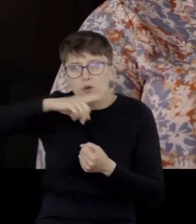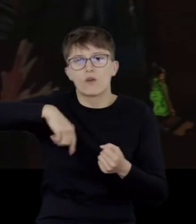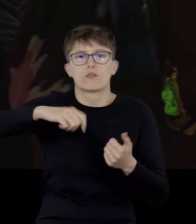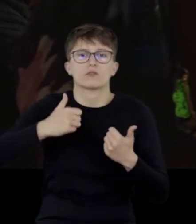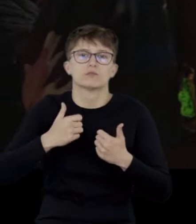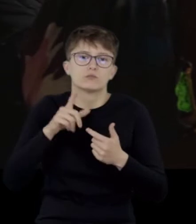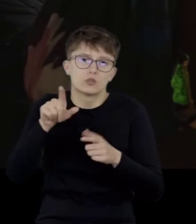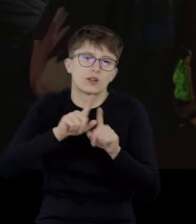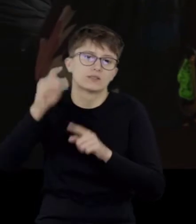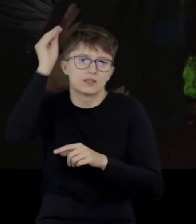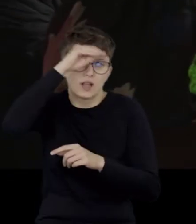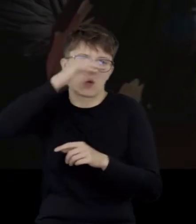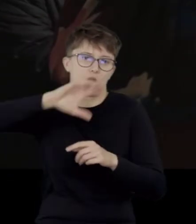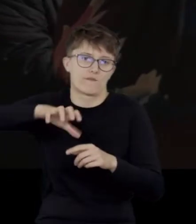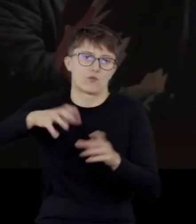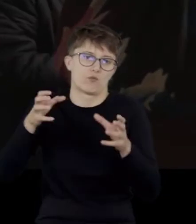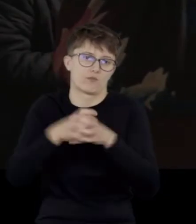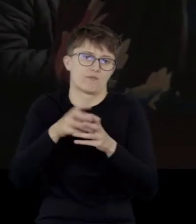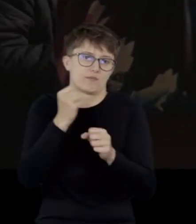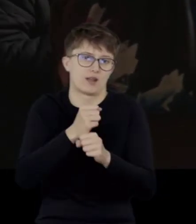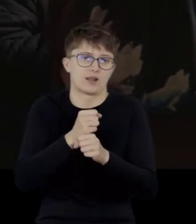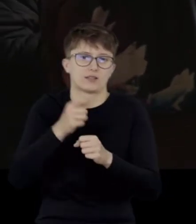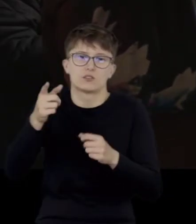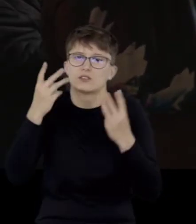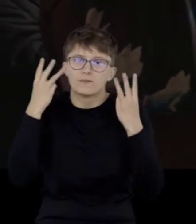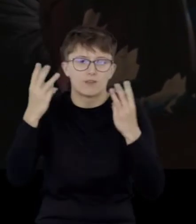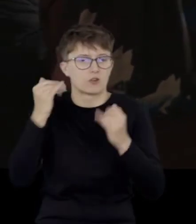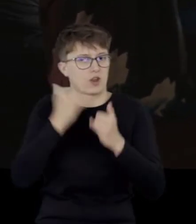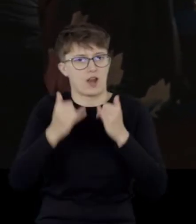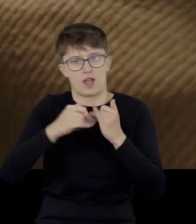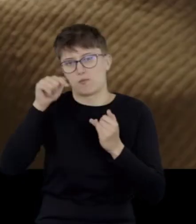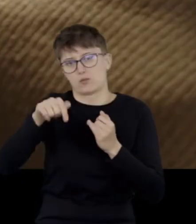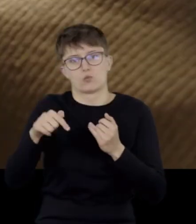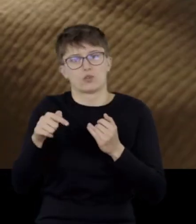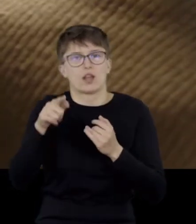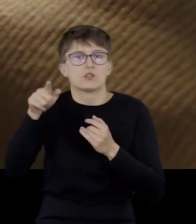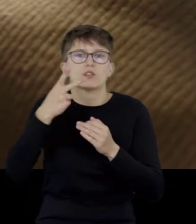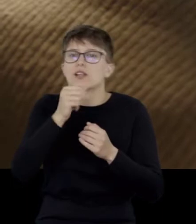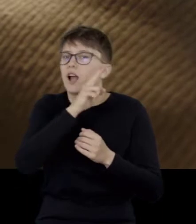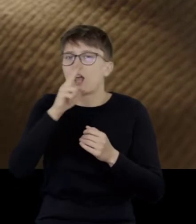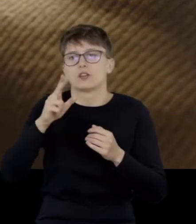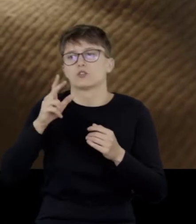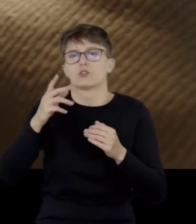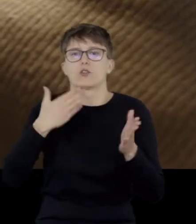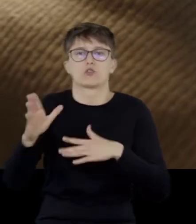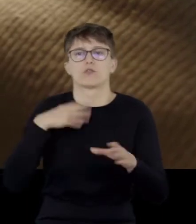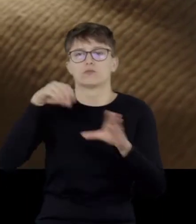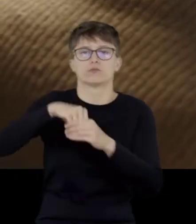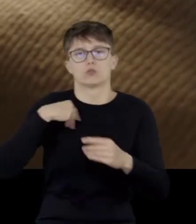grupowo, więc też jakby nauka pracy w grupie też jest bardzo ważnym tutaj elementem. Jakby też nie każdy się